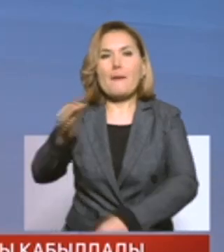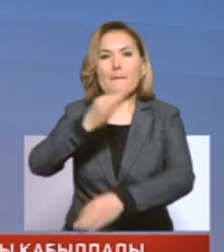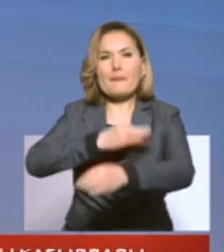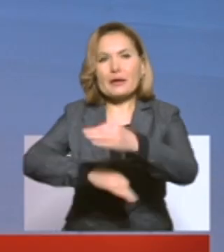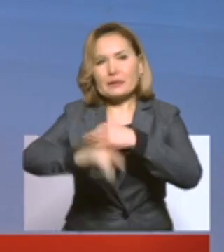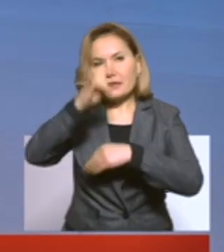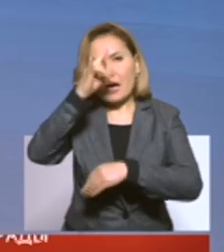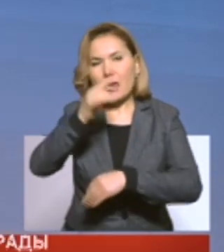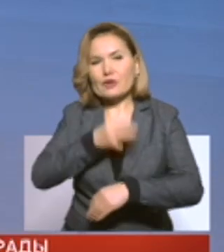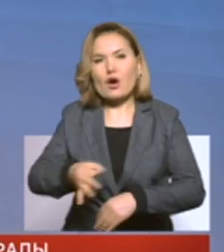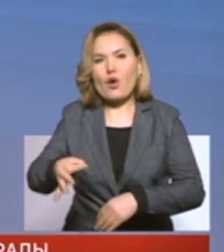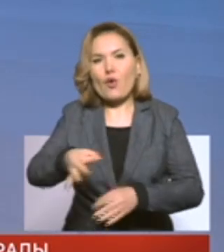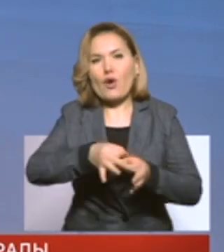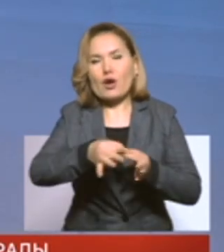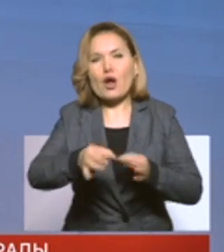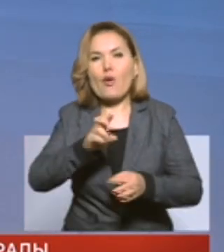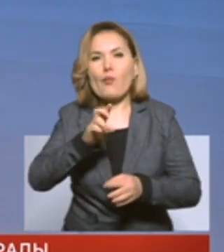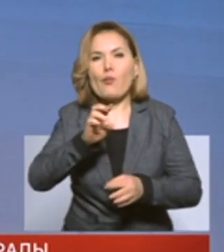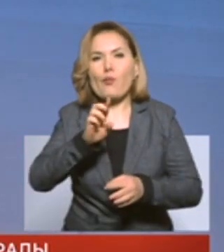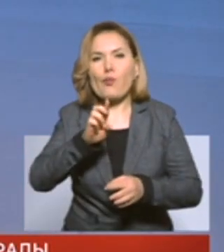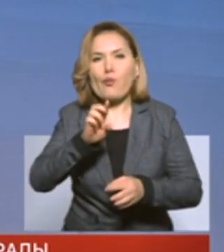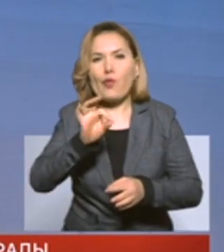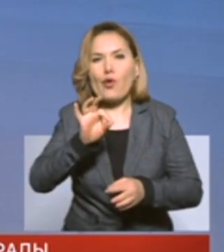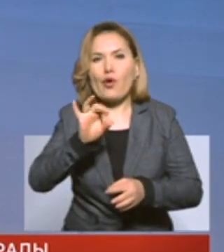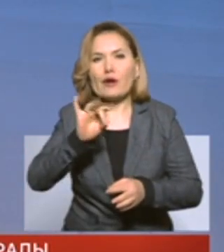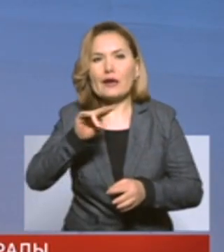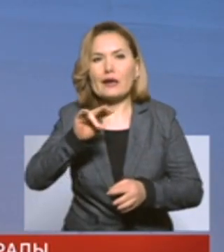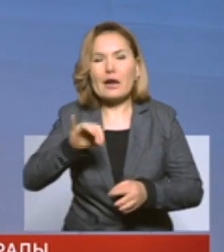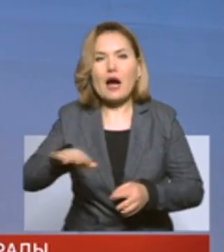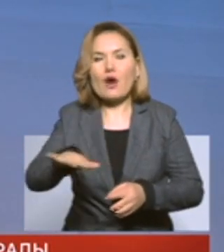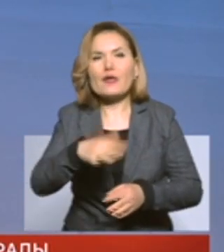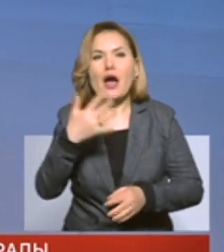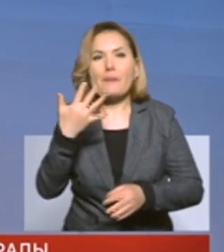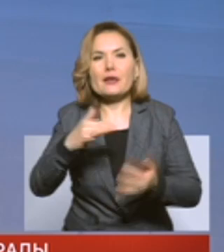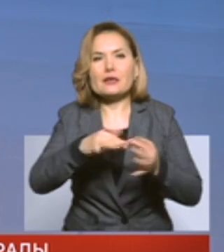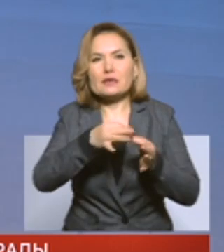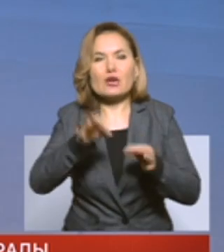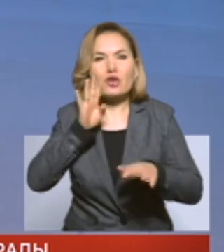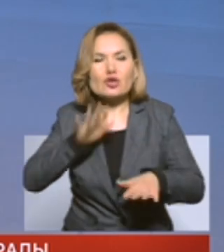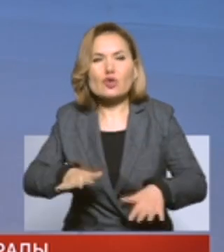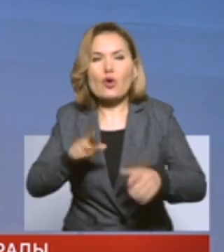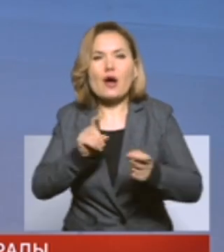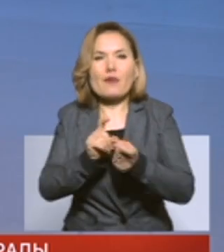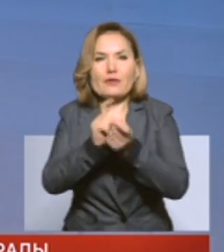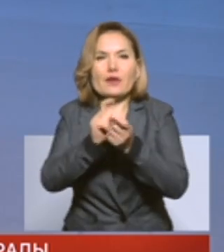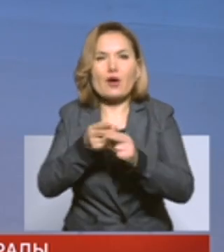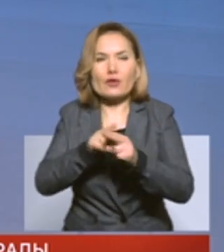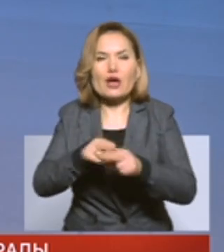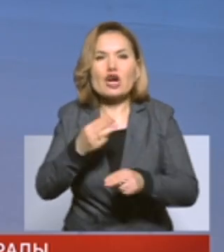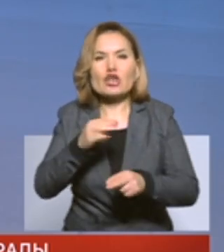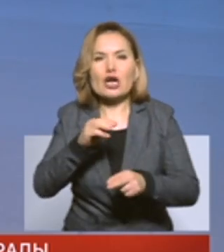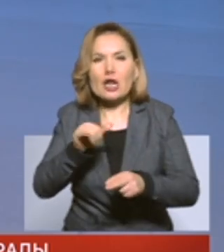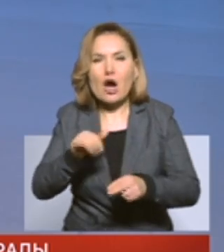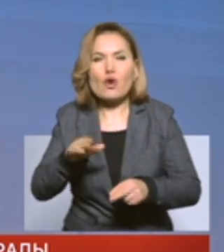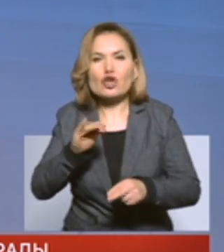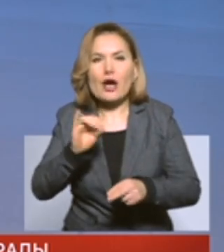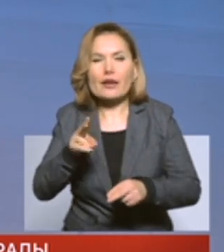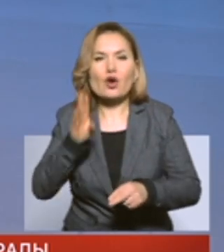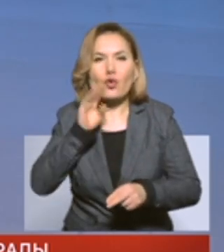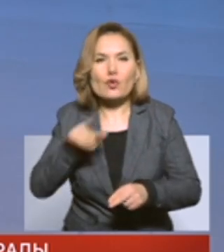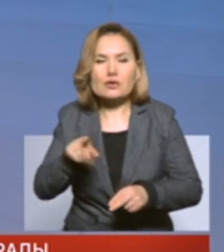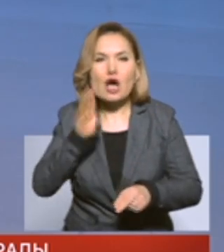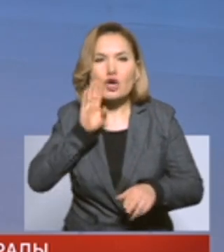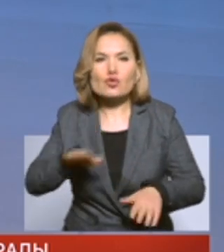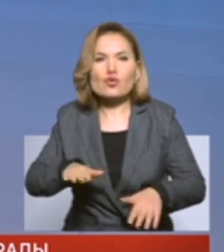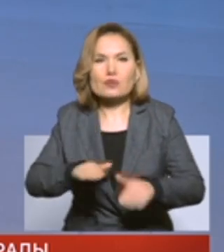Осы Бас Қазақстан облысына қарасты Бөрлі ауданында 5 елді мекен тасқын сумен арпалысып жатыр. Аудандағы Шығырлау және Жайық өзендеріндегі